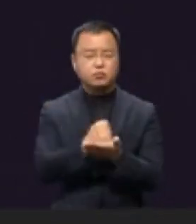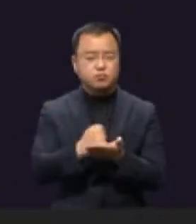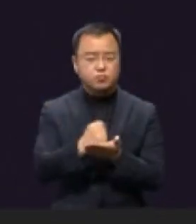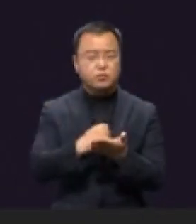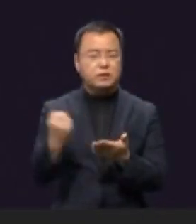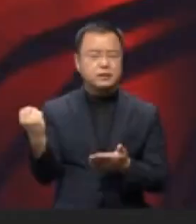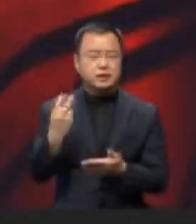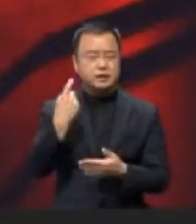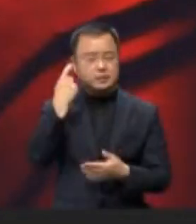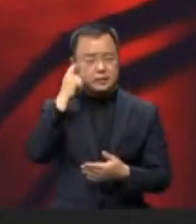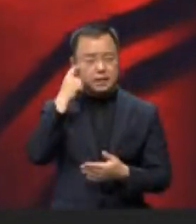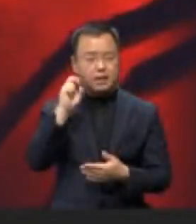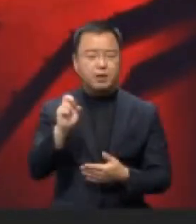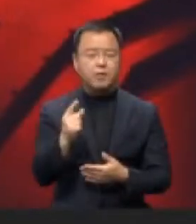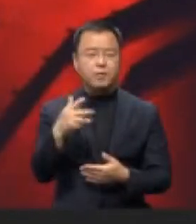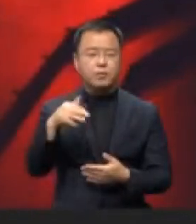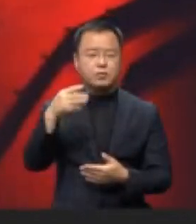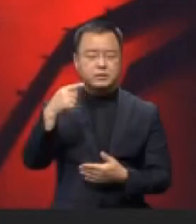모차르트.